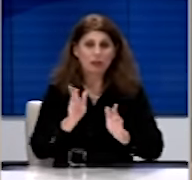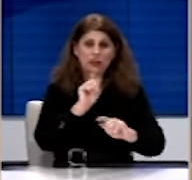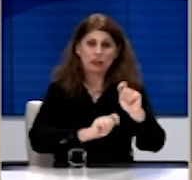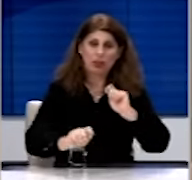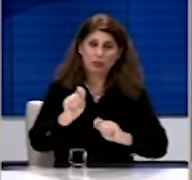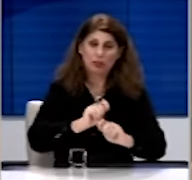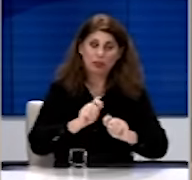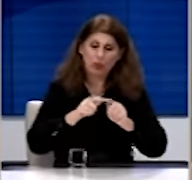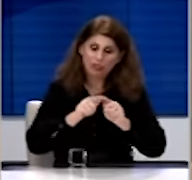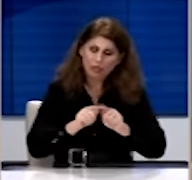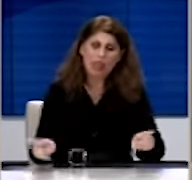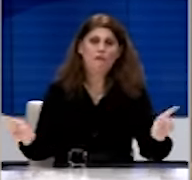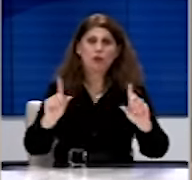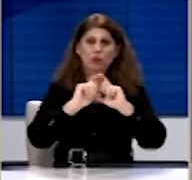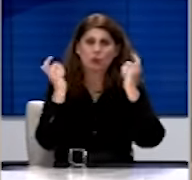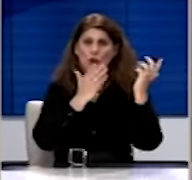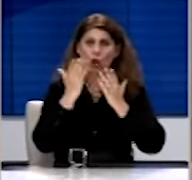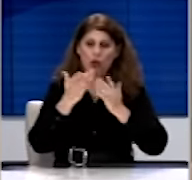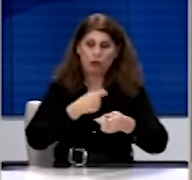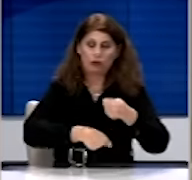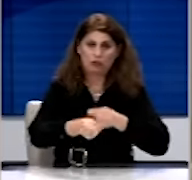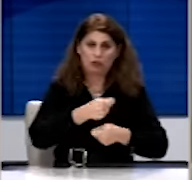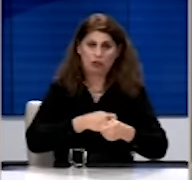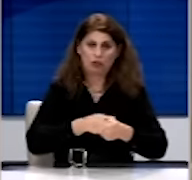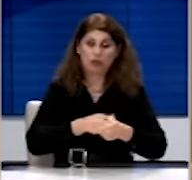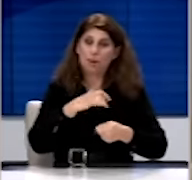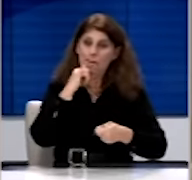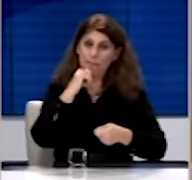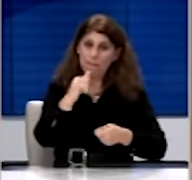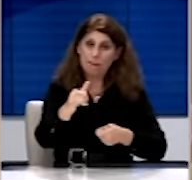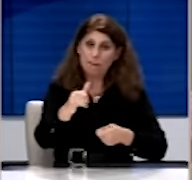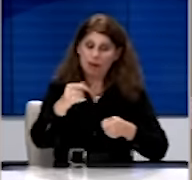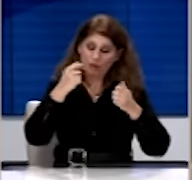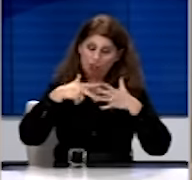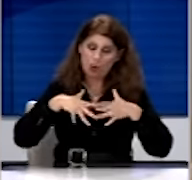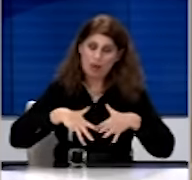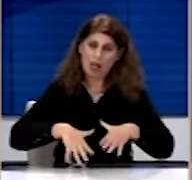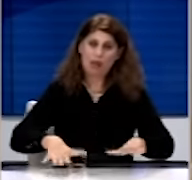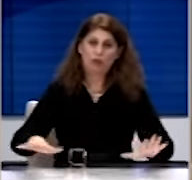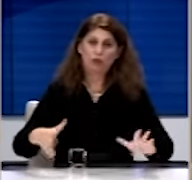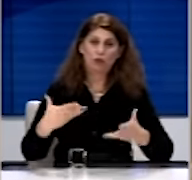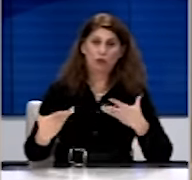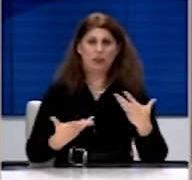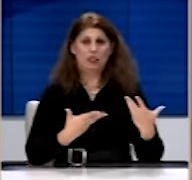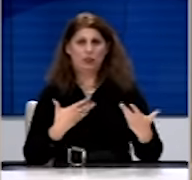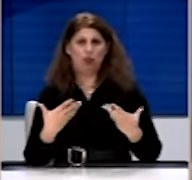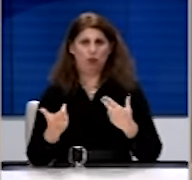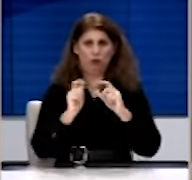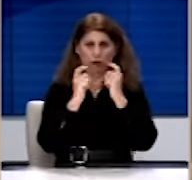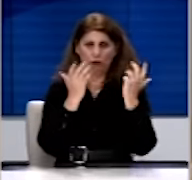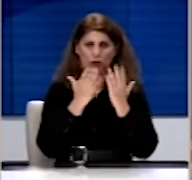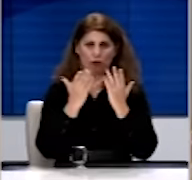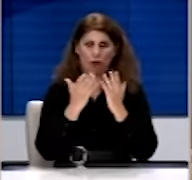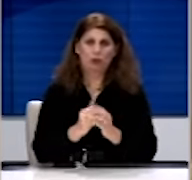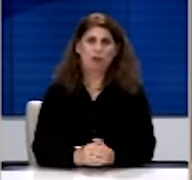του διαφοροποιημένου σχολείου της αγοράς, πάντα με τον μανδύα βεβαίως του εξυγχρονισμού του. Να